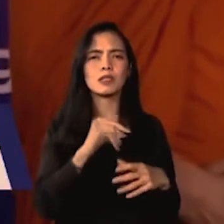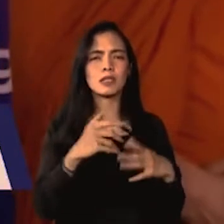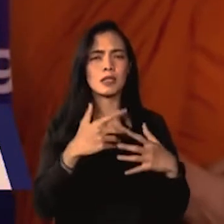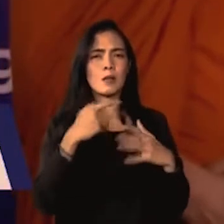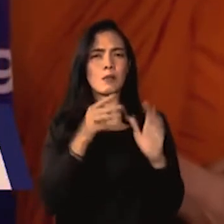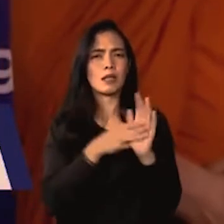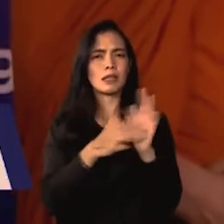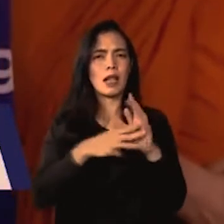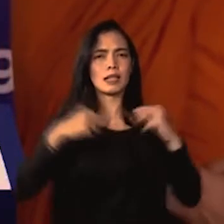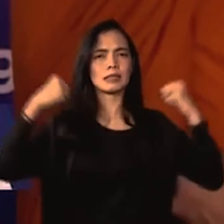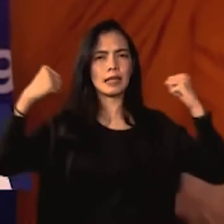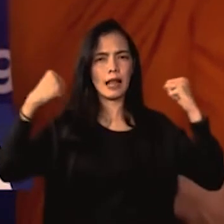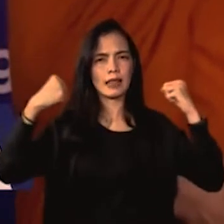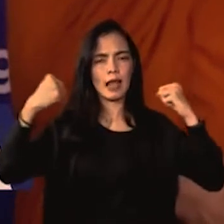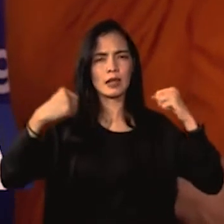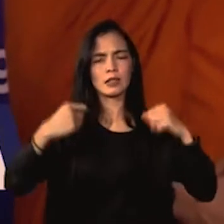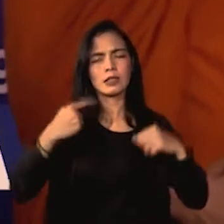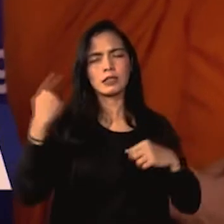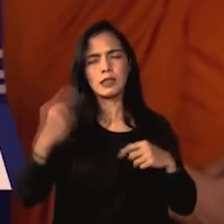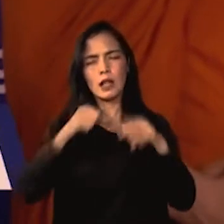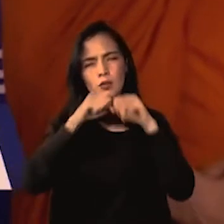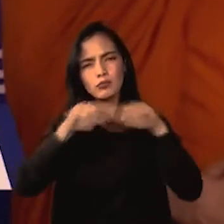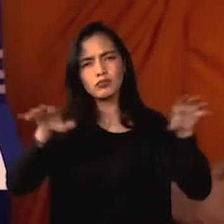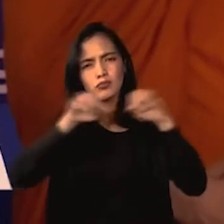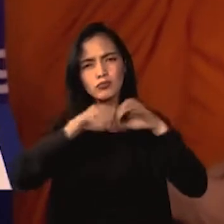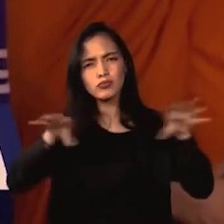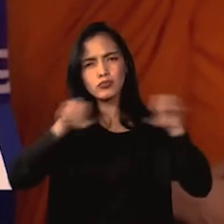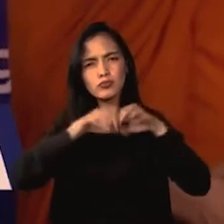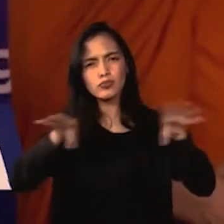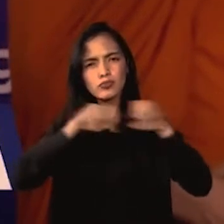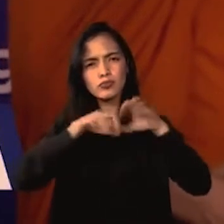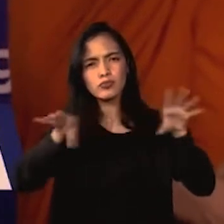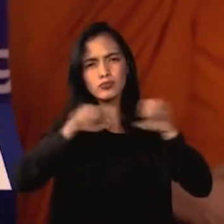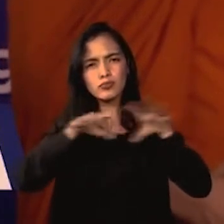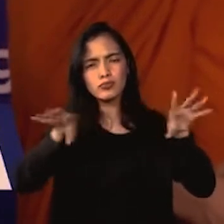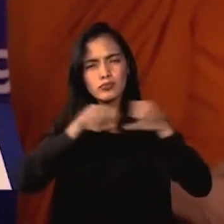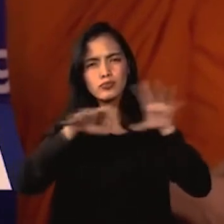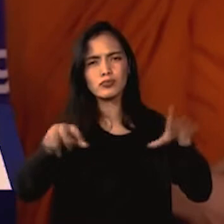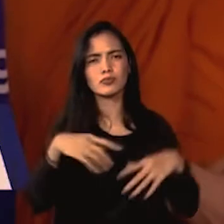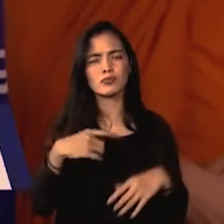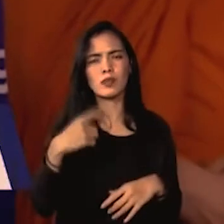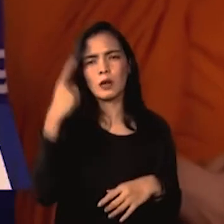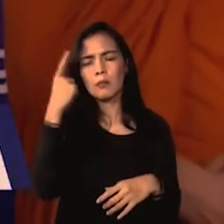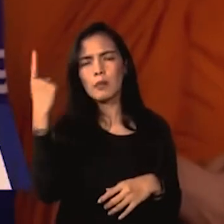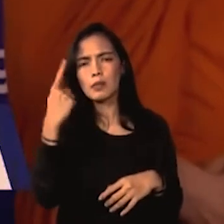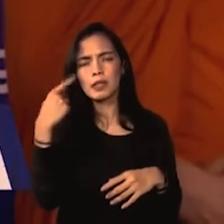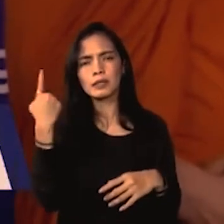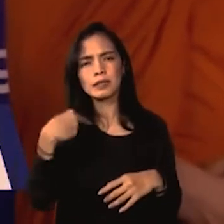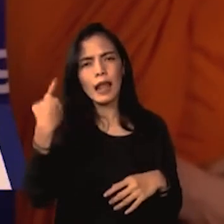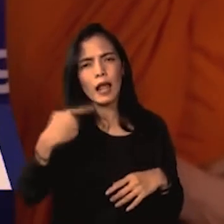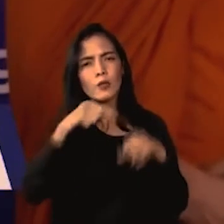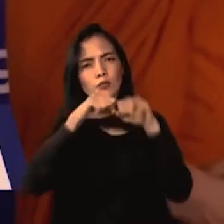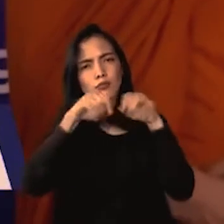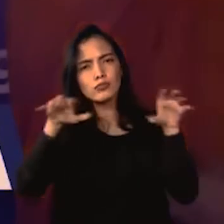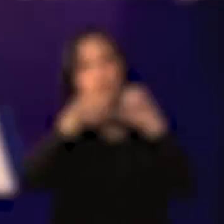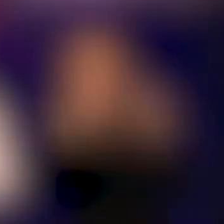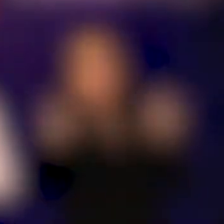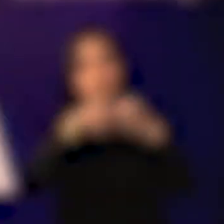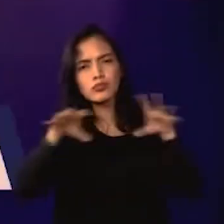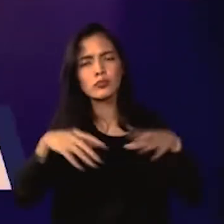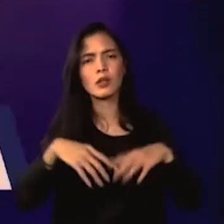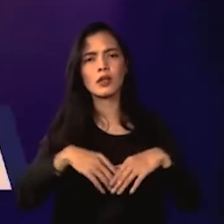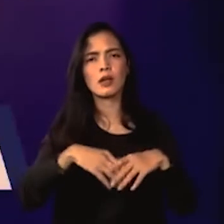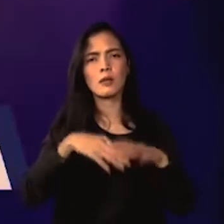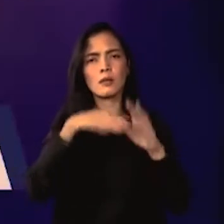sudah disampaikan berulang kali dalam setiap kesempatan ketika pemerintah terus-menerus menyampaikan pentingnya melakukan protokol